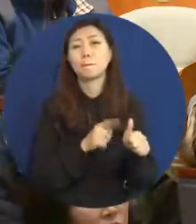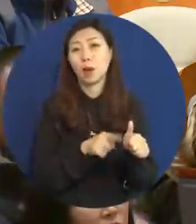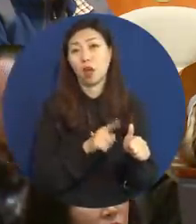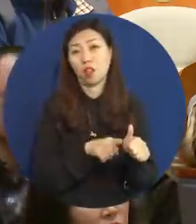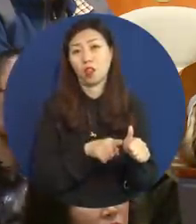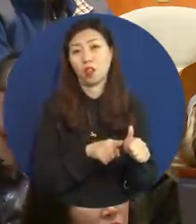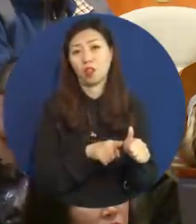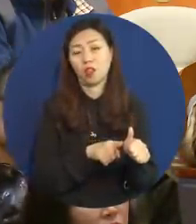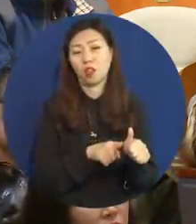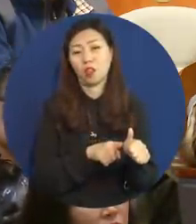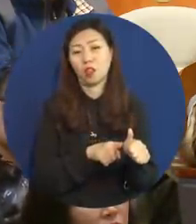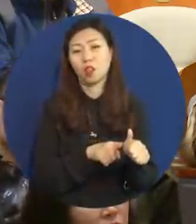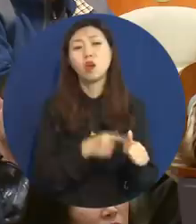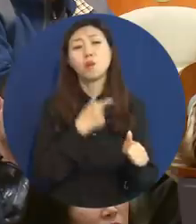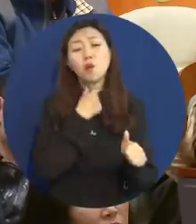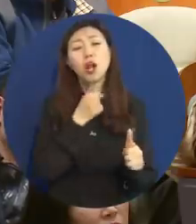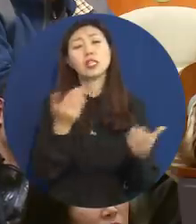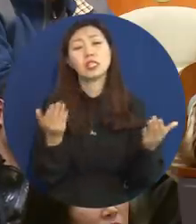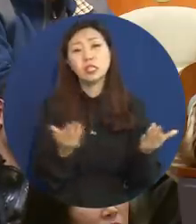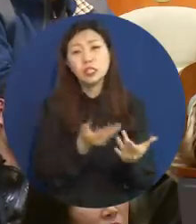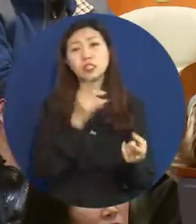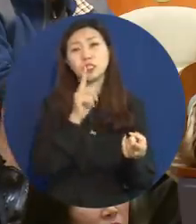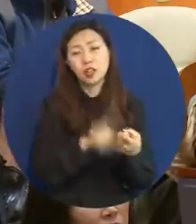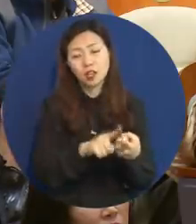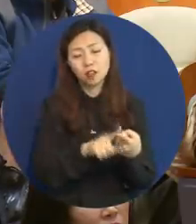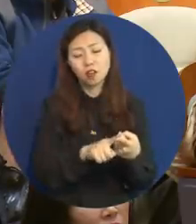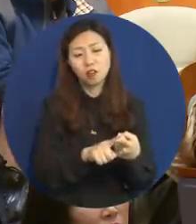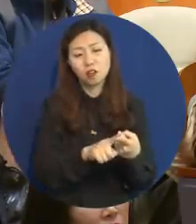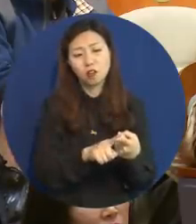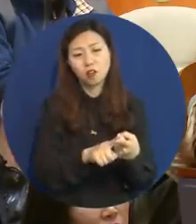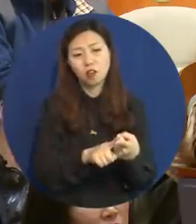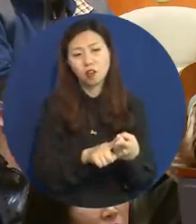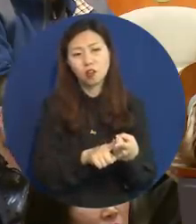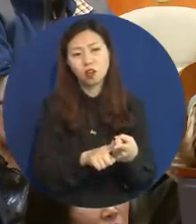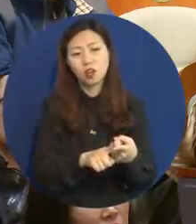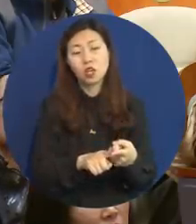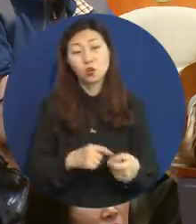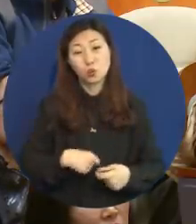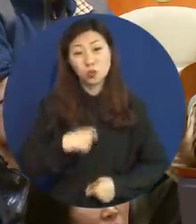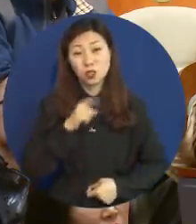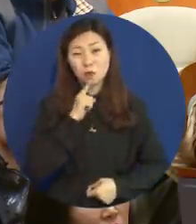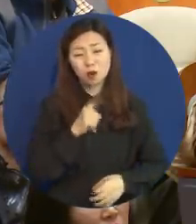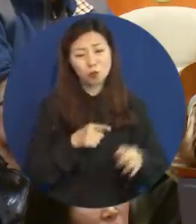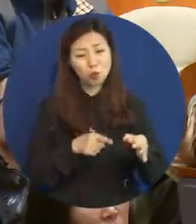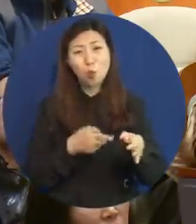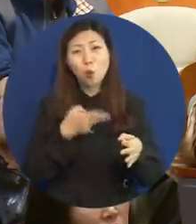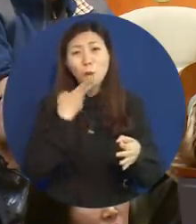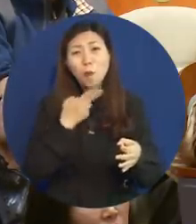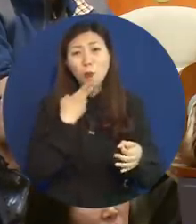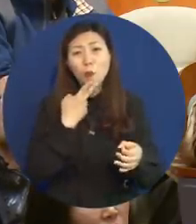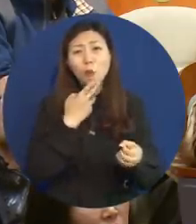남편한테 하겠다고 하는 거를 사실 돈이 지금 없는데 굳이 이제